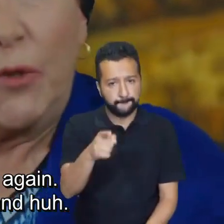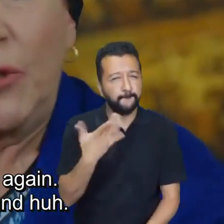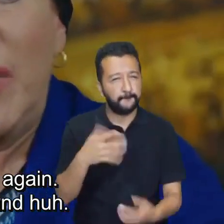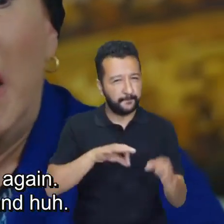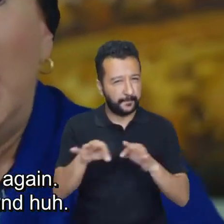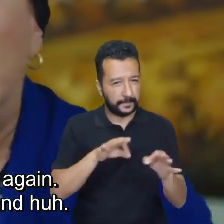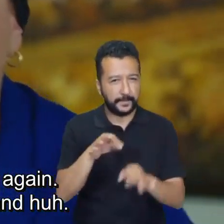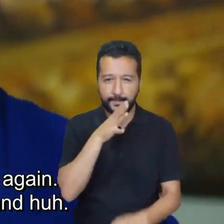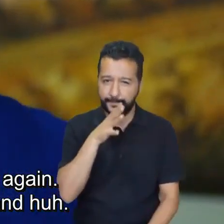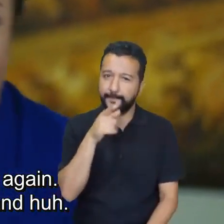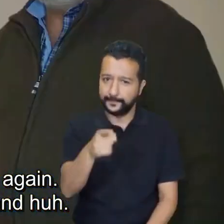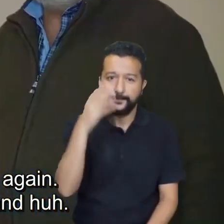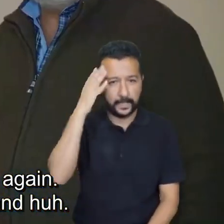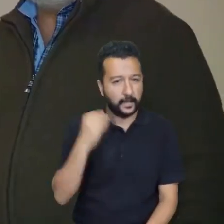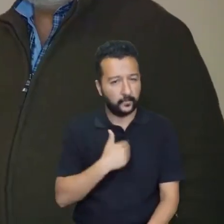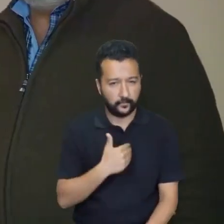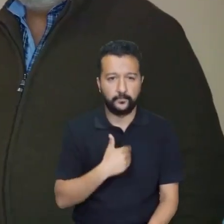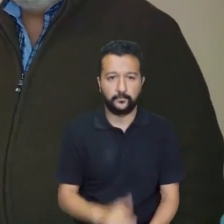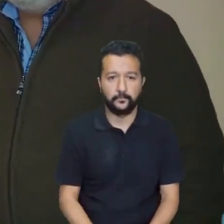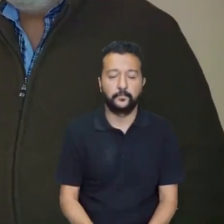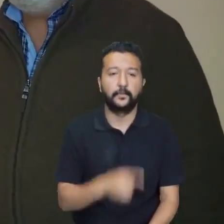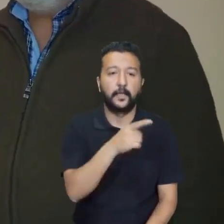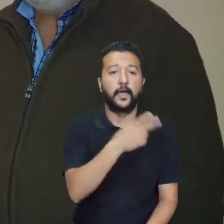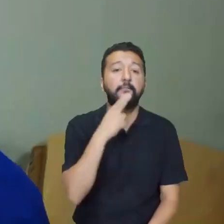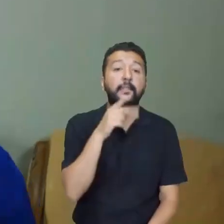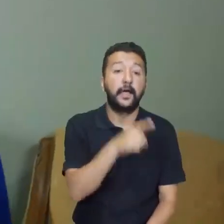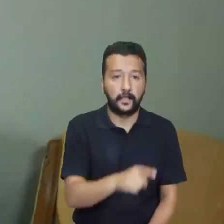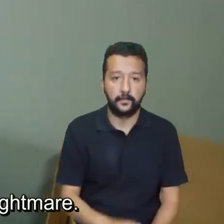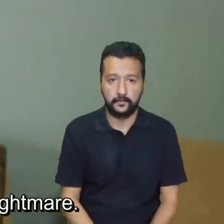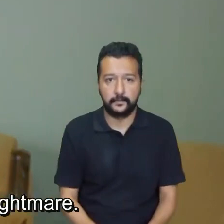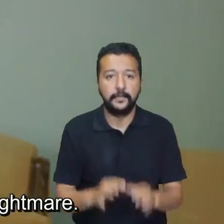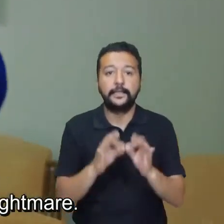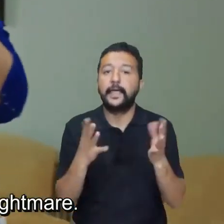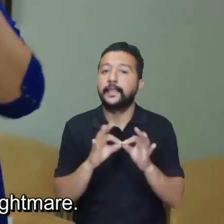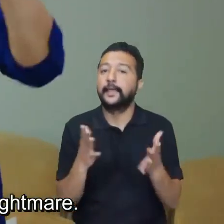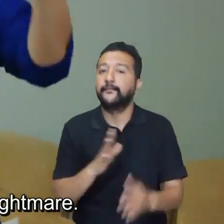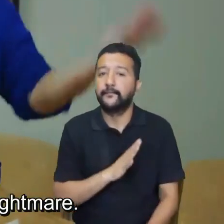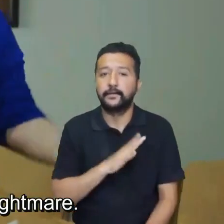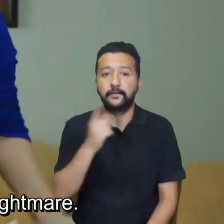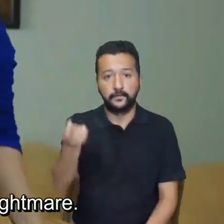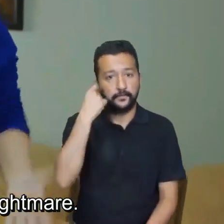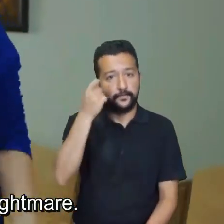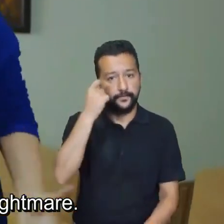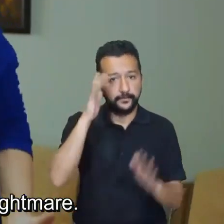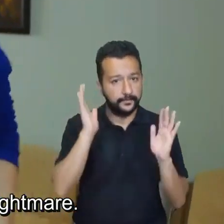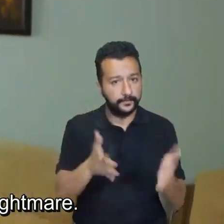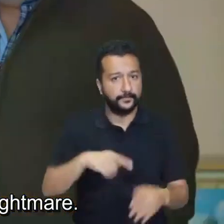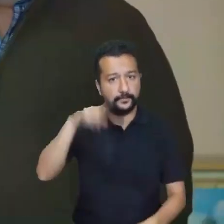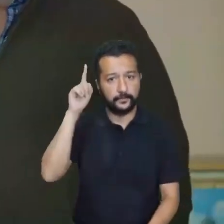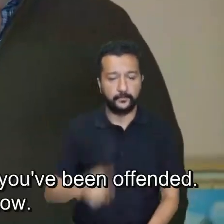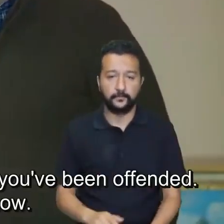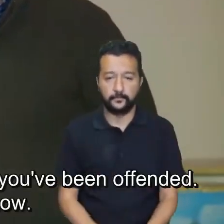işler çeviriyorsun geli anlamadığımı sanma. Adile abla. Ha, ne var ne var yani kabus gibi çöktünüz